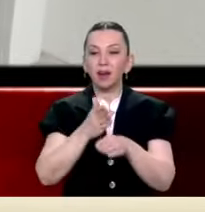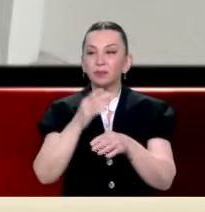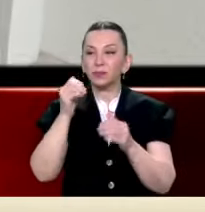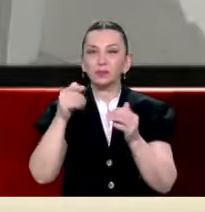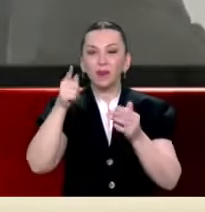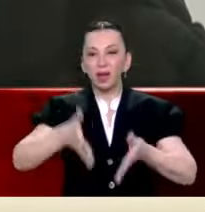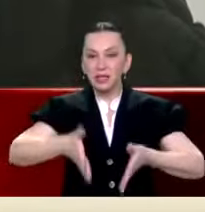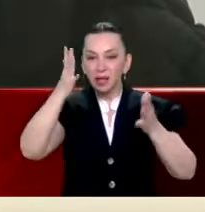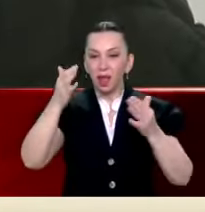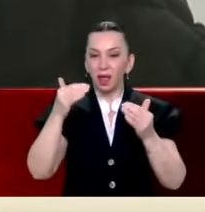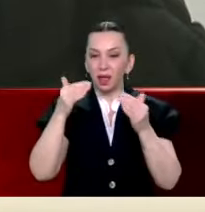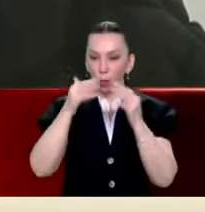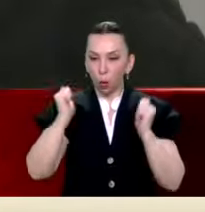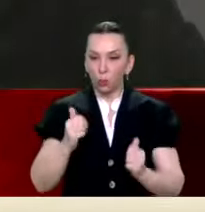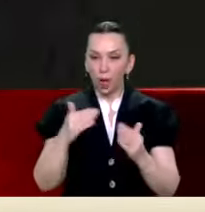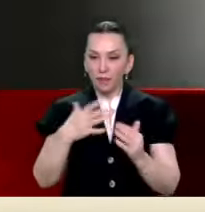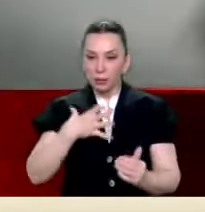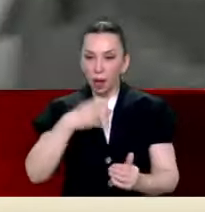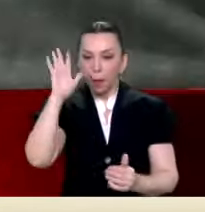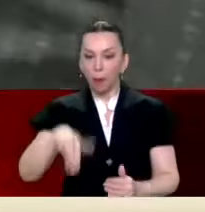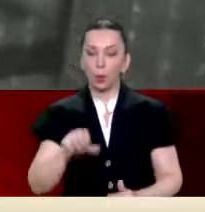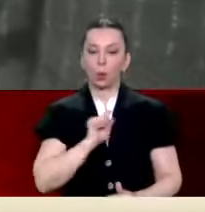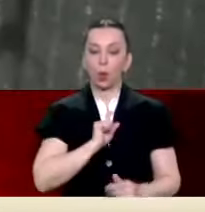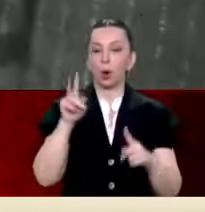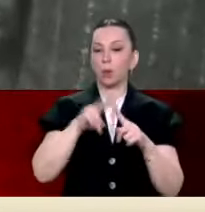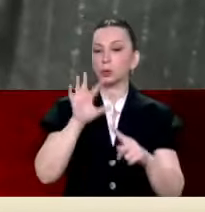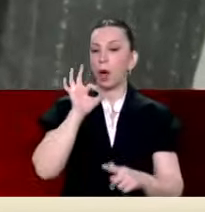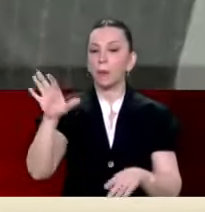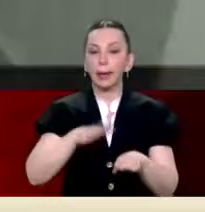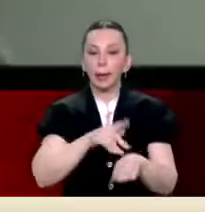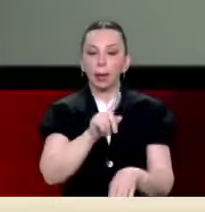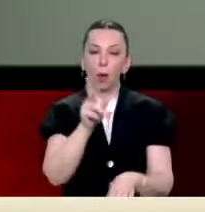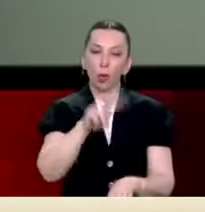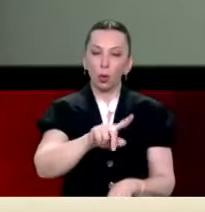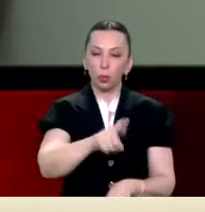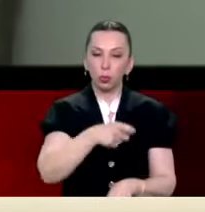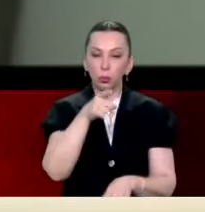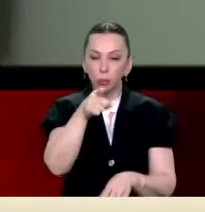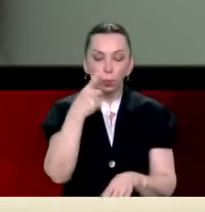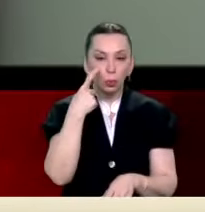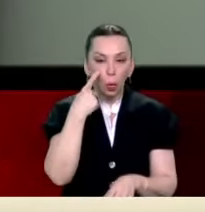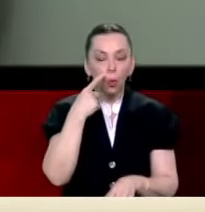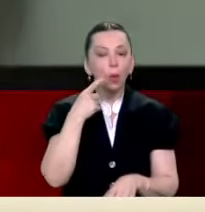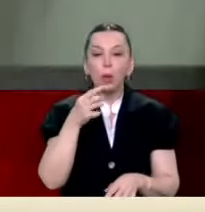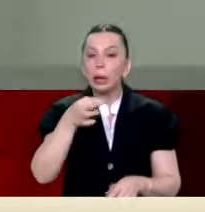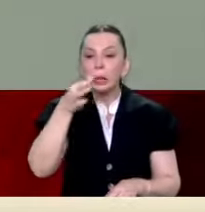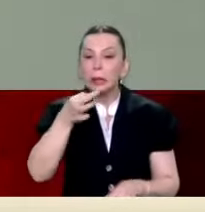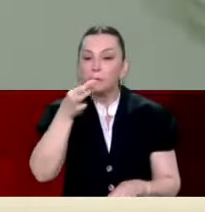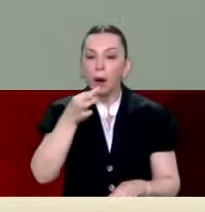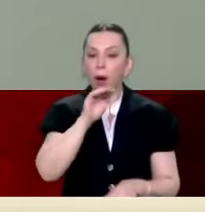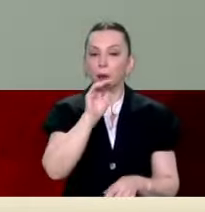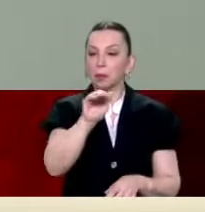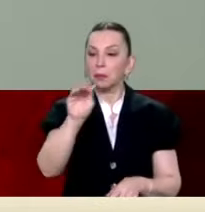uğradığını şaşırdı. Korkuyoruz, biz de korkuyoruz. Polise haber verildi. Kedinin ölü bulunduğu kattaki daire sakinlerinin ifadesi alındı. Üç